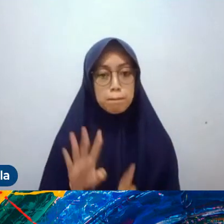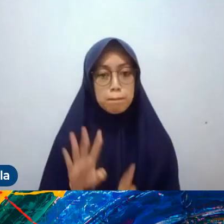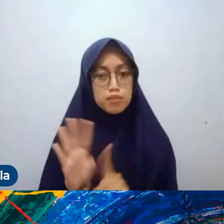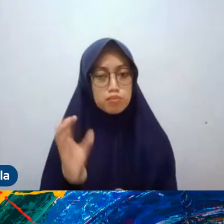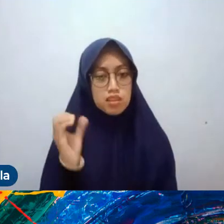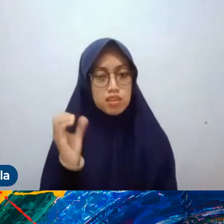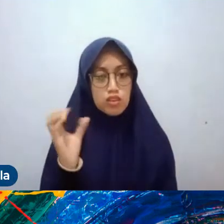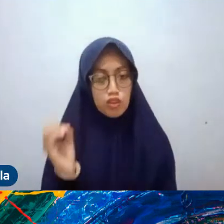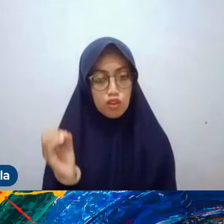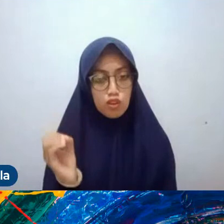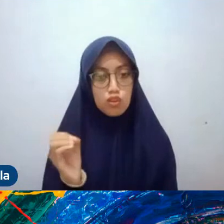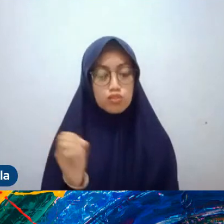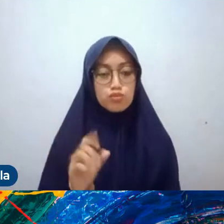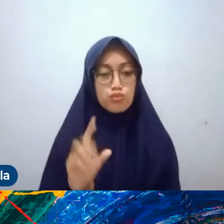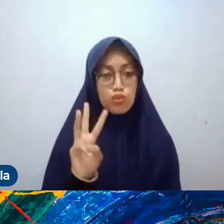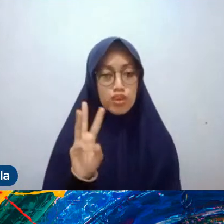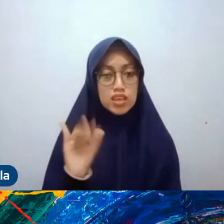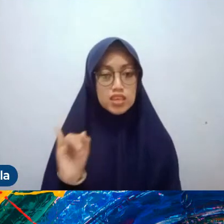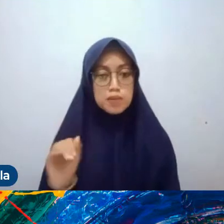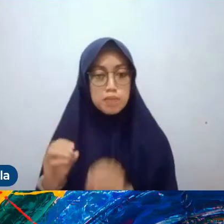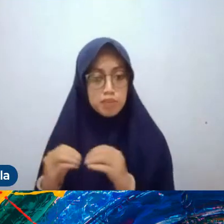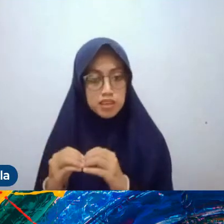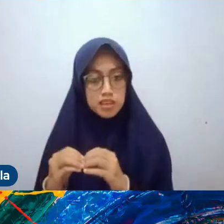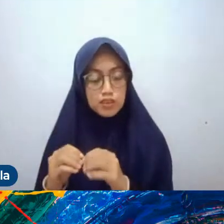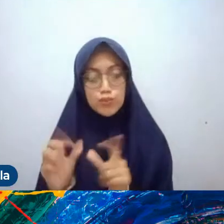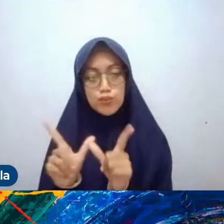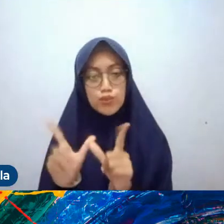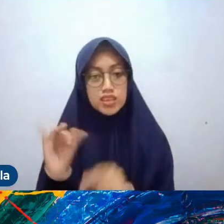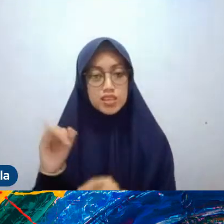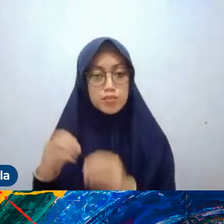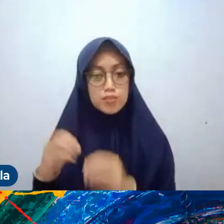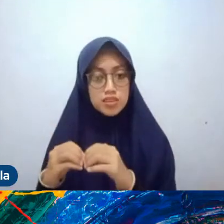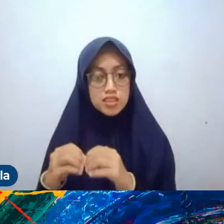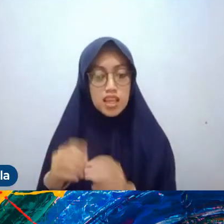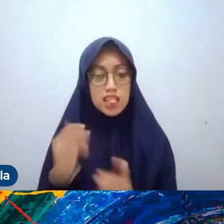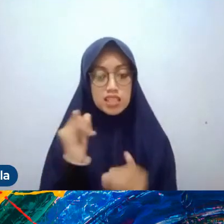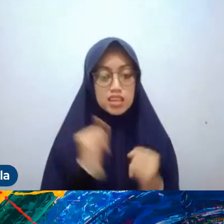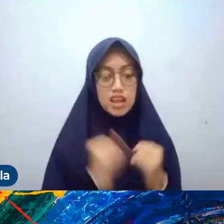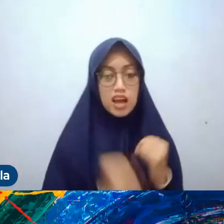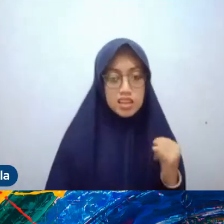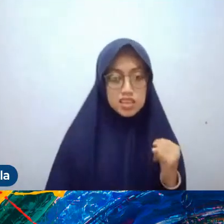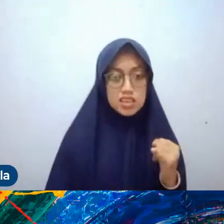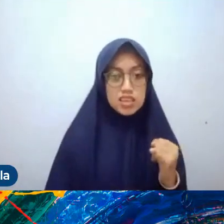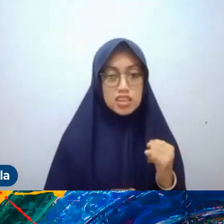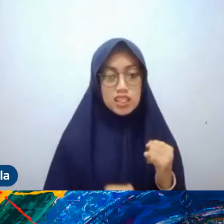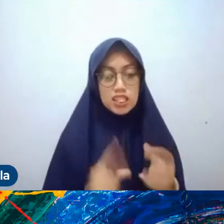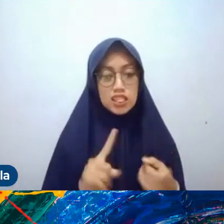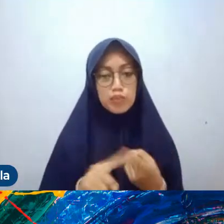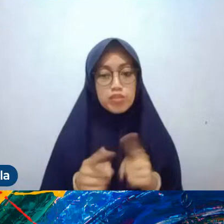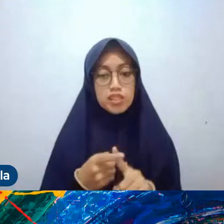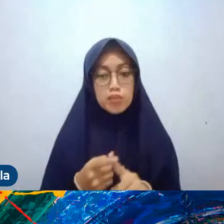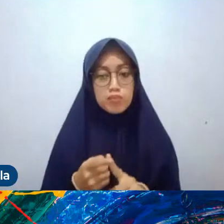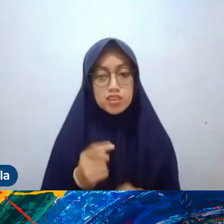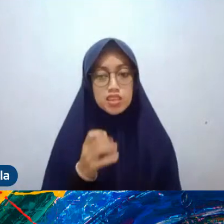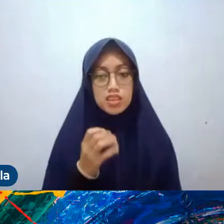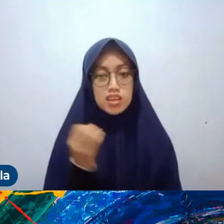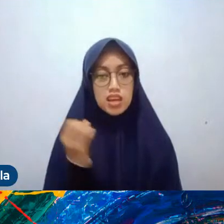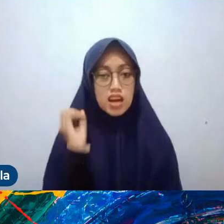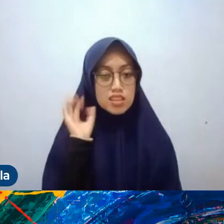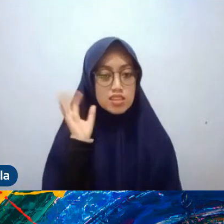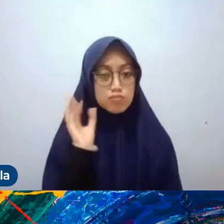baik. Nanti di akhir acara akan ada penjelasan bagaimana sahabat akan memperoleh materi